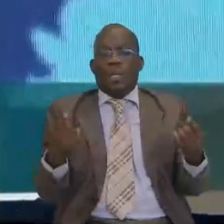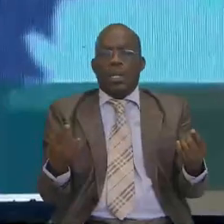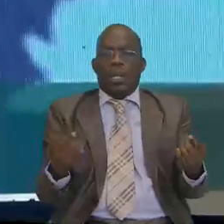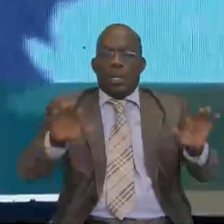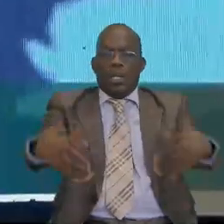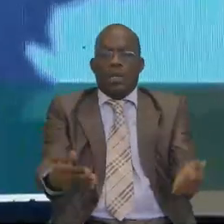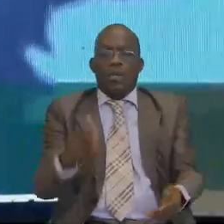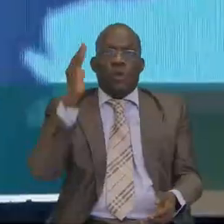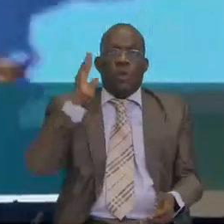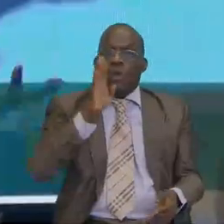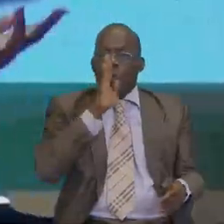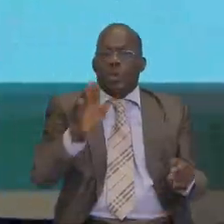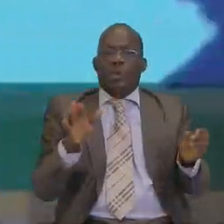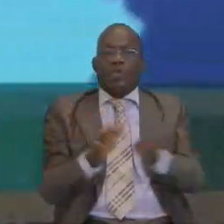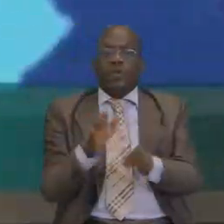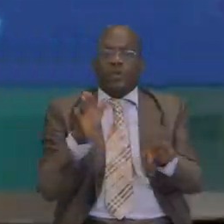accomplie.